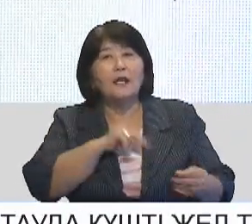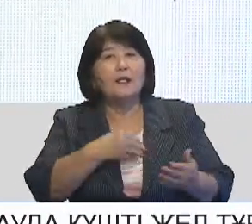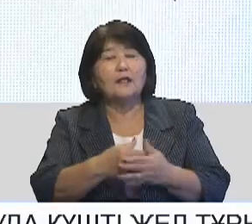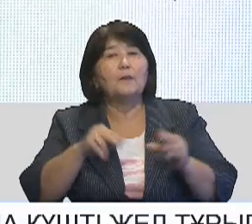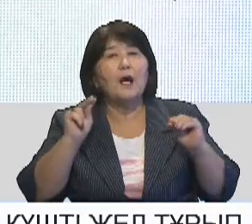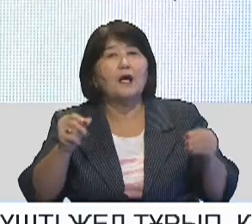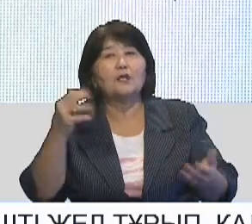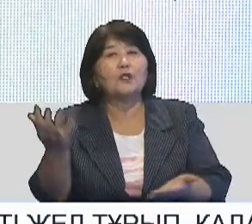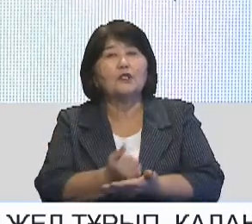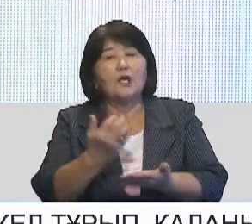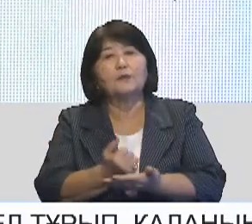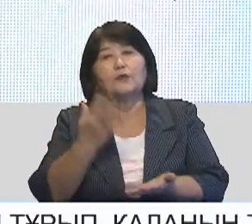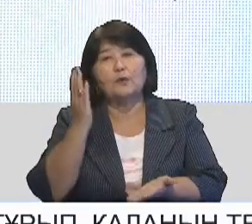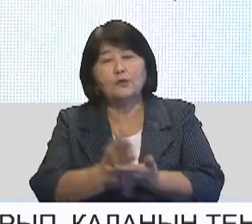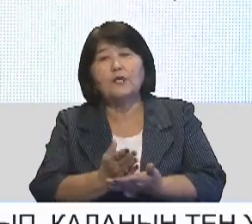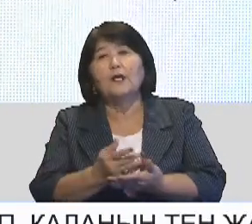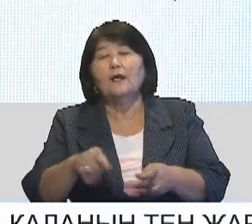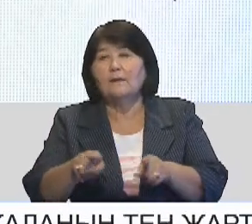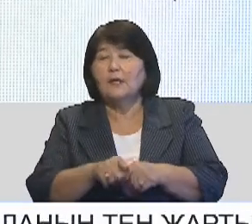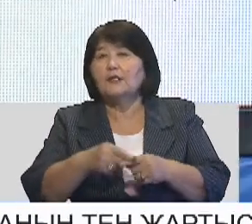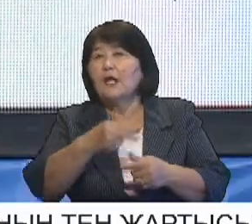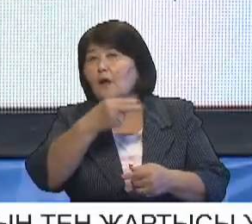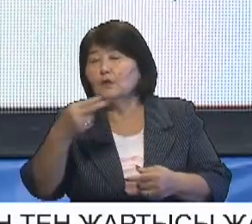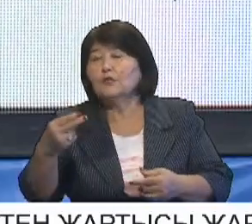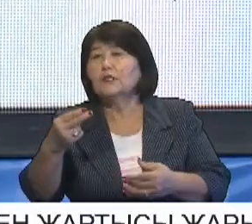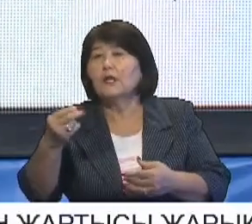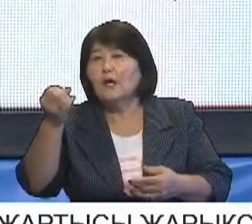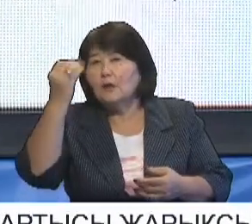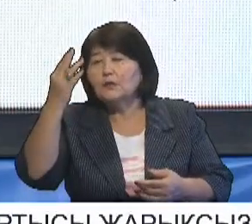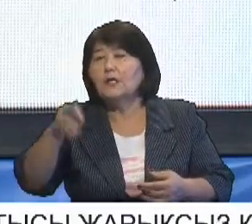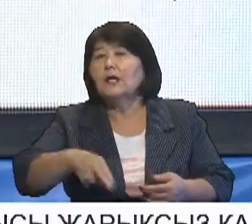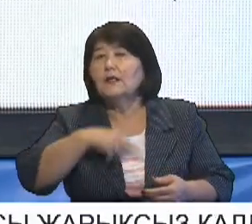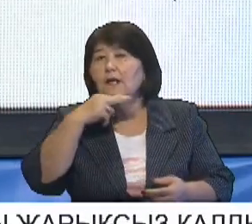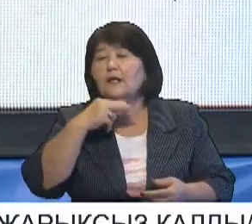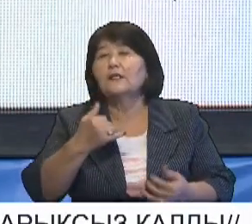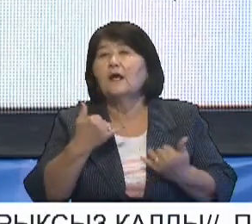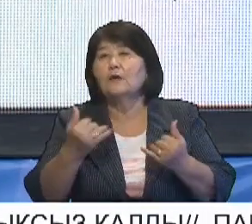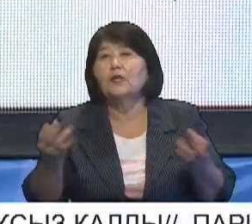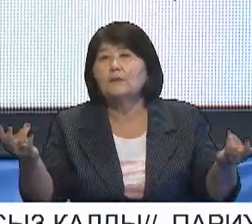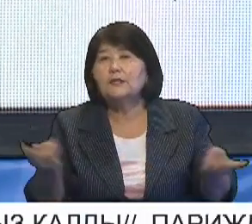адал табысқа қол жеткізу деген қағидаттарға, ұстанымдарға қатты назар аударып мән беріп отырмыз.